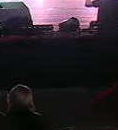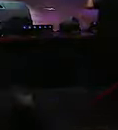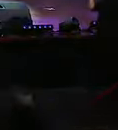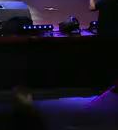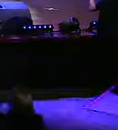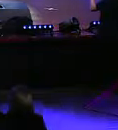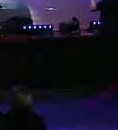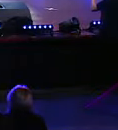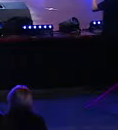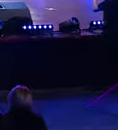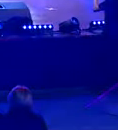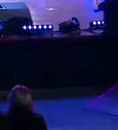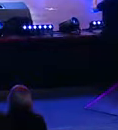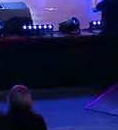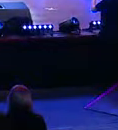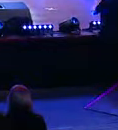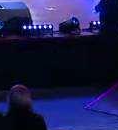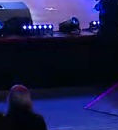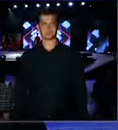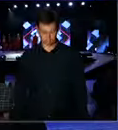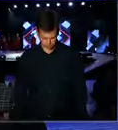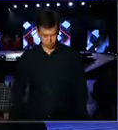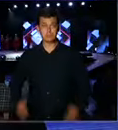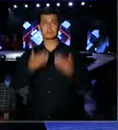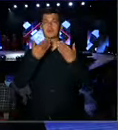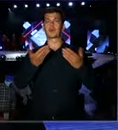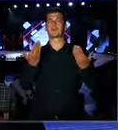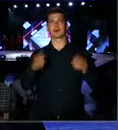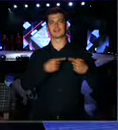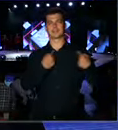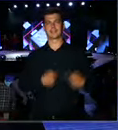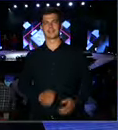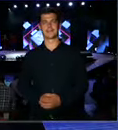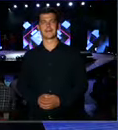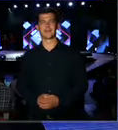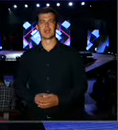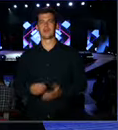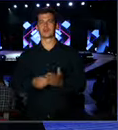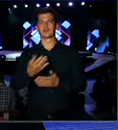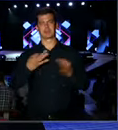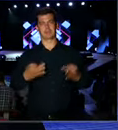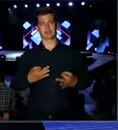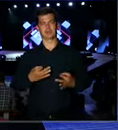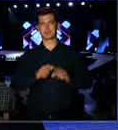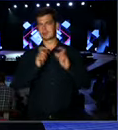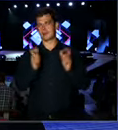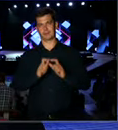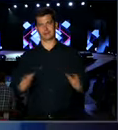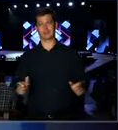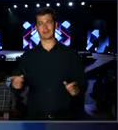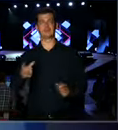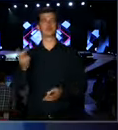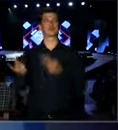Dziękujemy bardzo serdecznie. Drodzy Państwo, cały czas trwa wybór